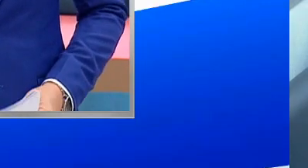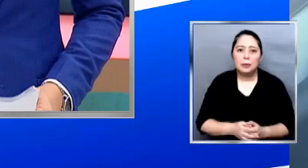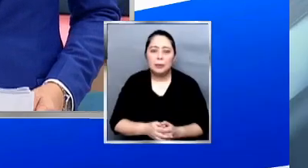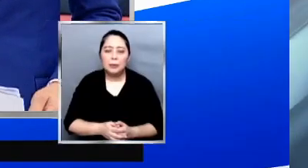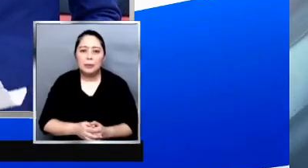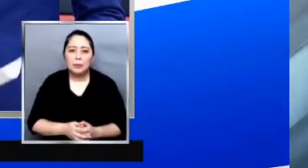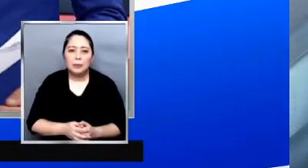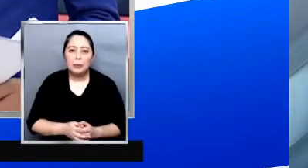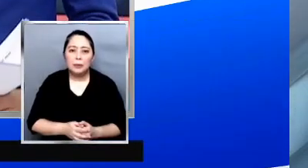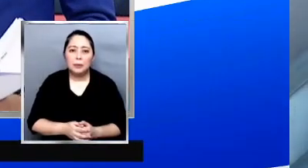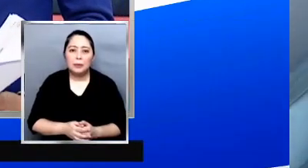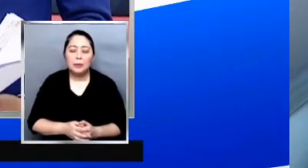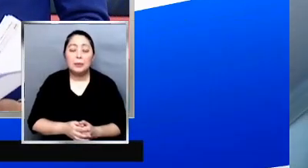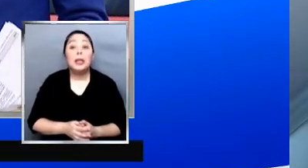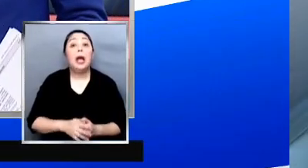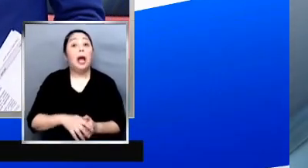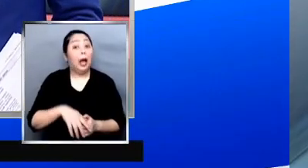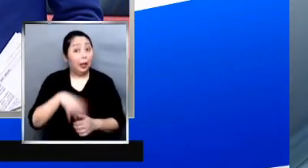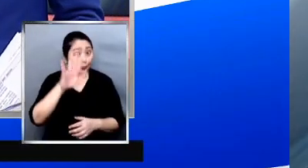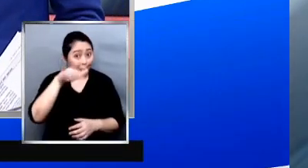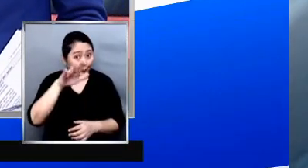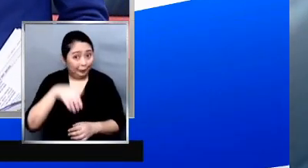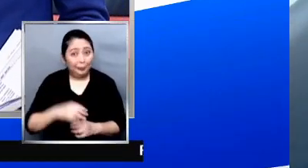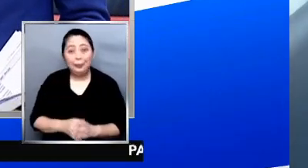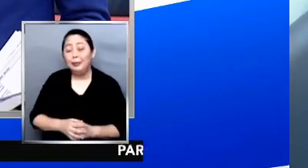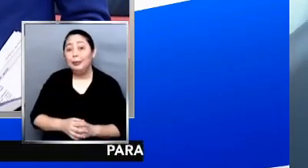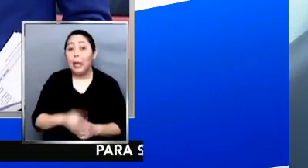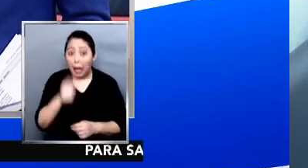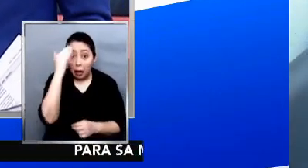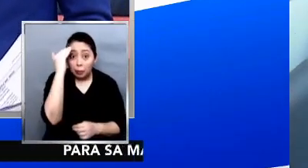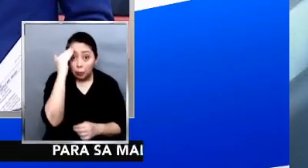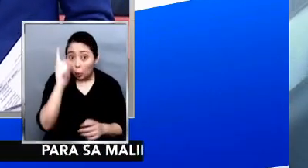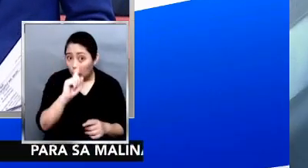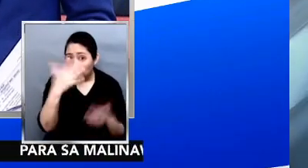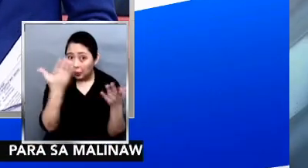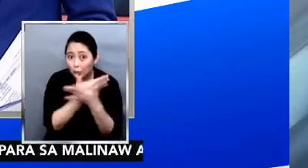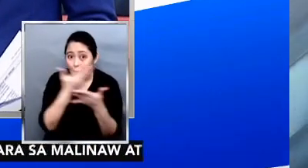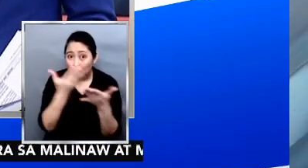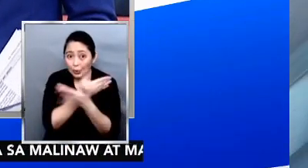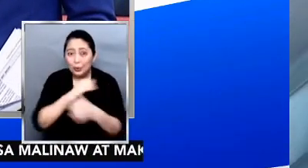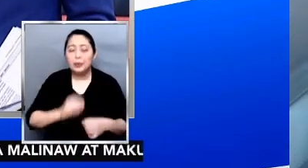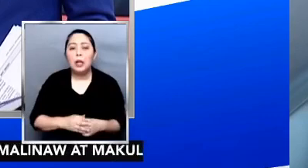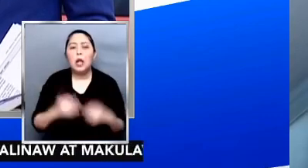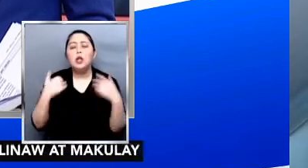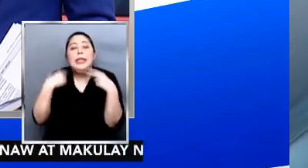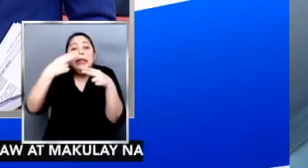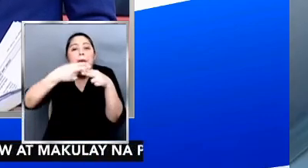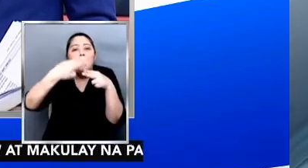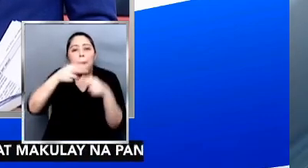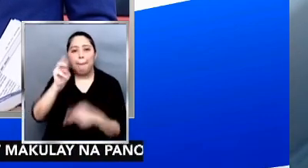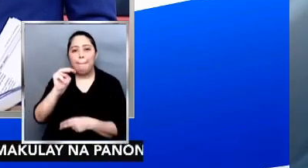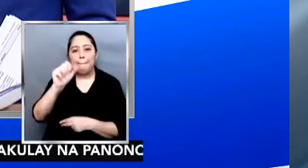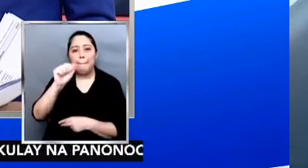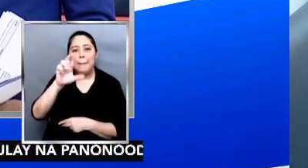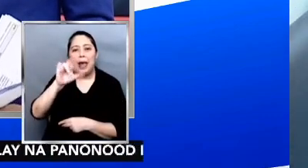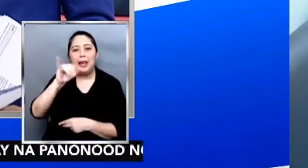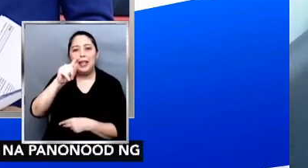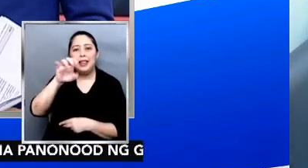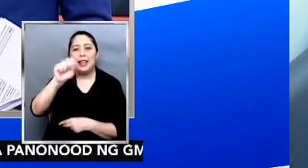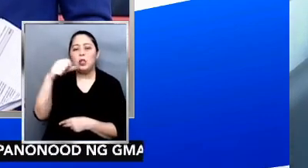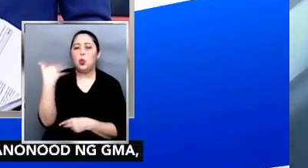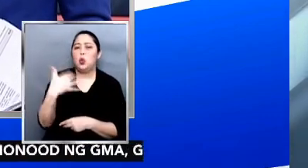mga Mars, alam niyo na ba ang latest? Aba, e viral ngayon si Marites. Siya raw yung takbuhan ng mga latest chika